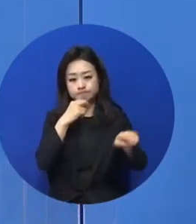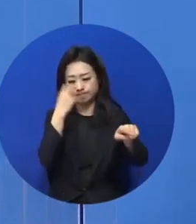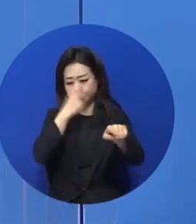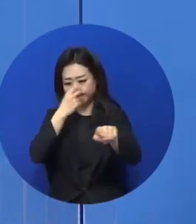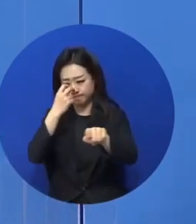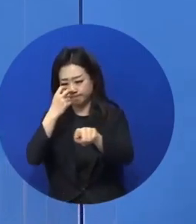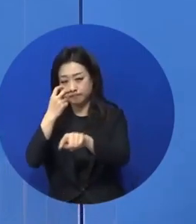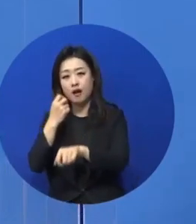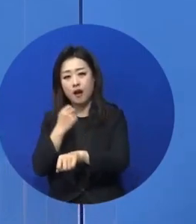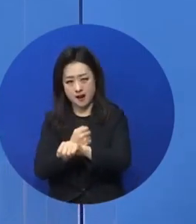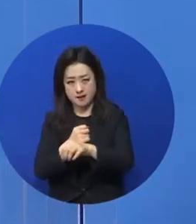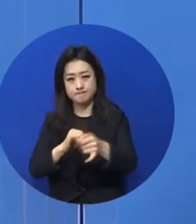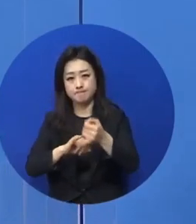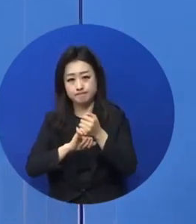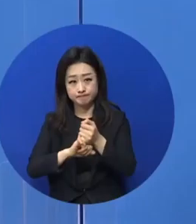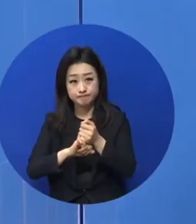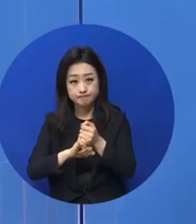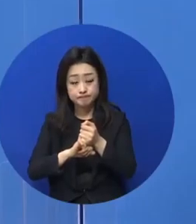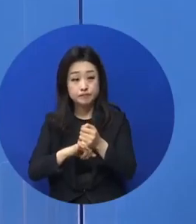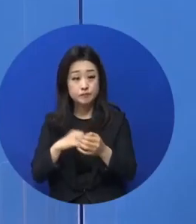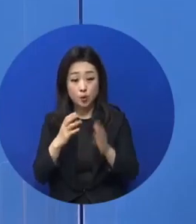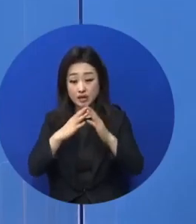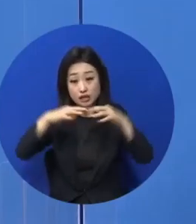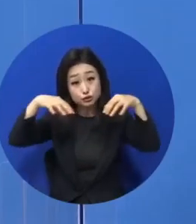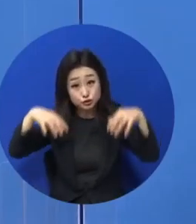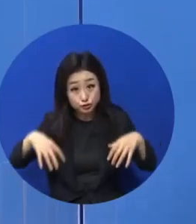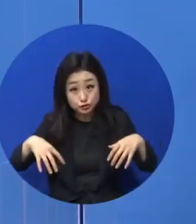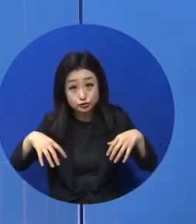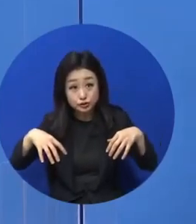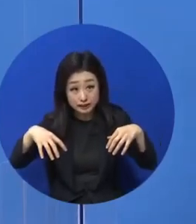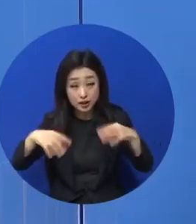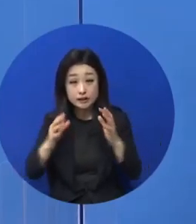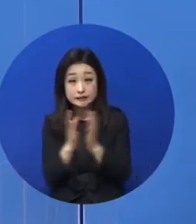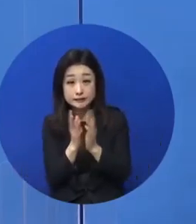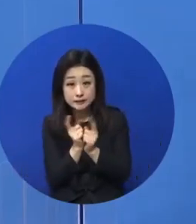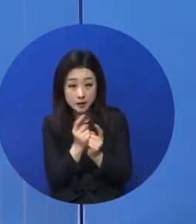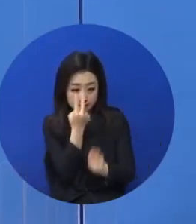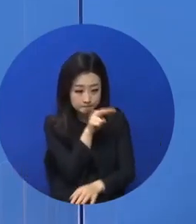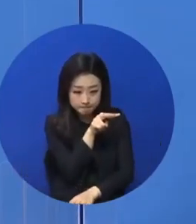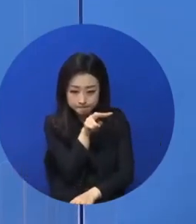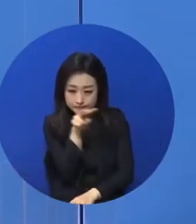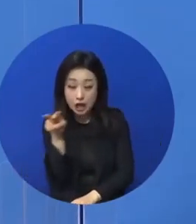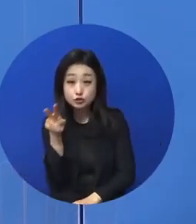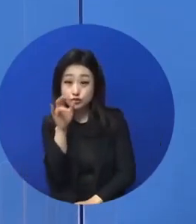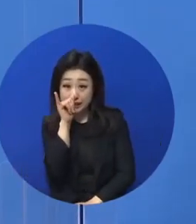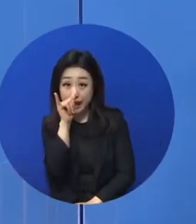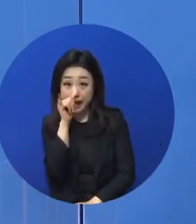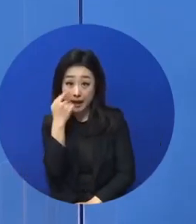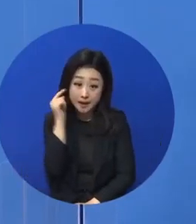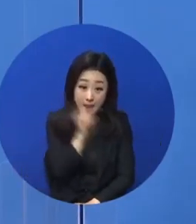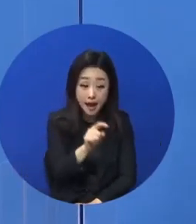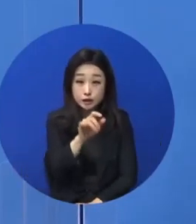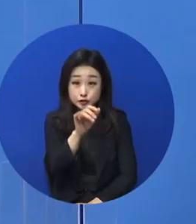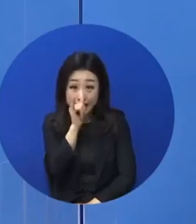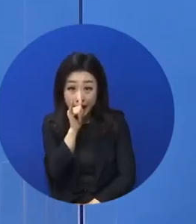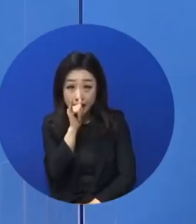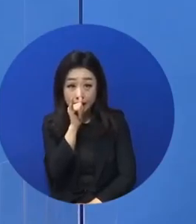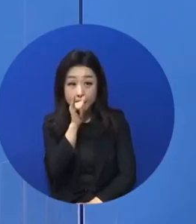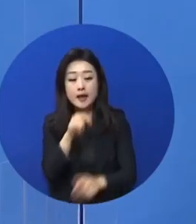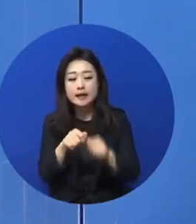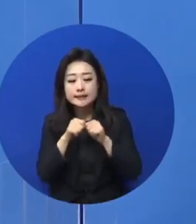면밀하게 감시하고 또 이웃에서 직접 그것들을 다 찾아내어서 대응할 수 있는